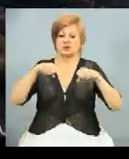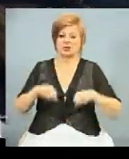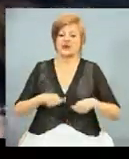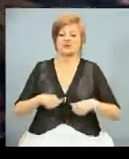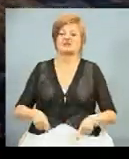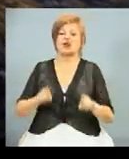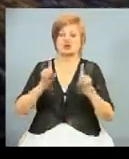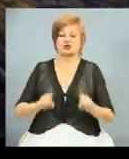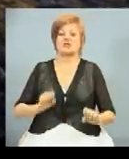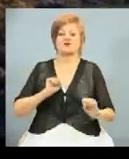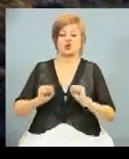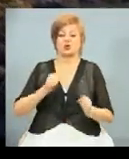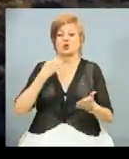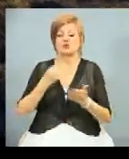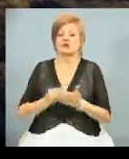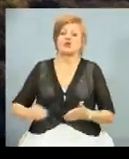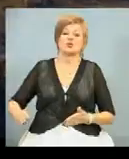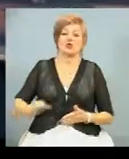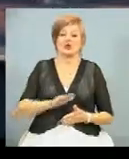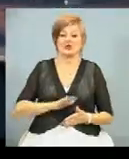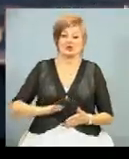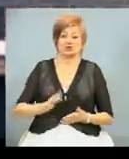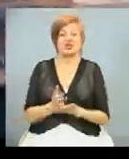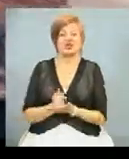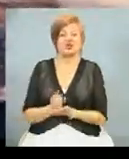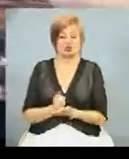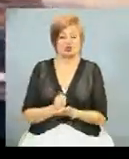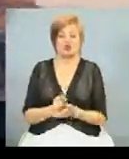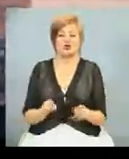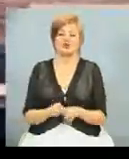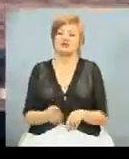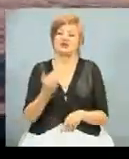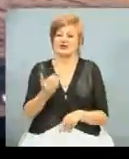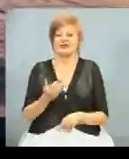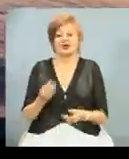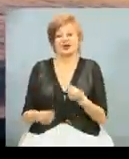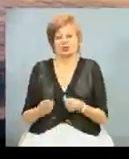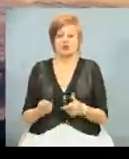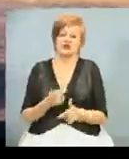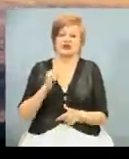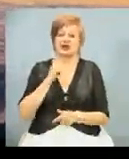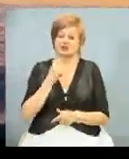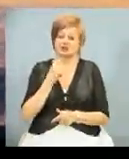самостійно розпоряджатися своїми територіями та ресурсами. Так само, як ви – іграшками чи цукерками.